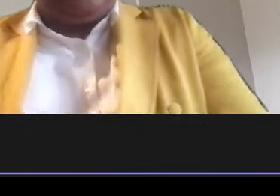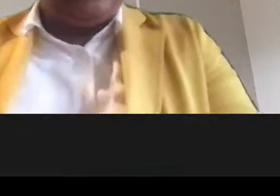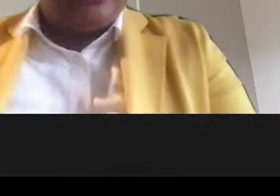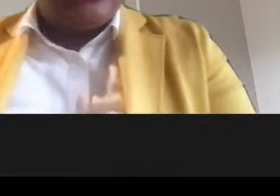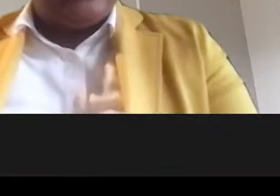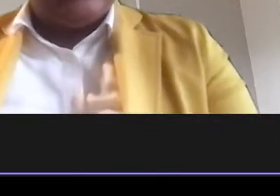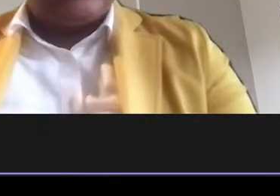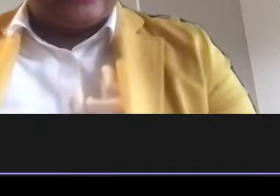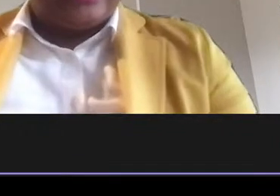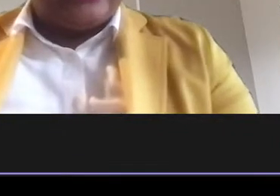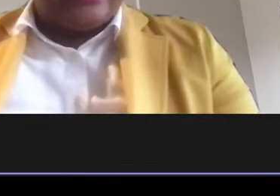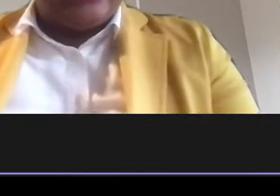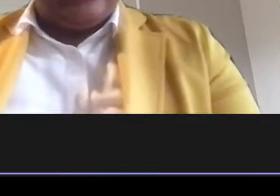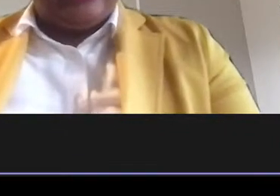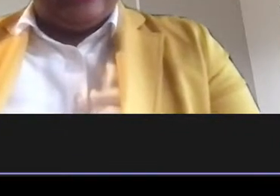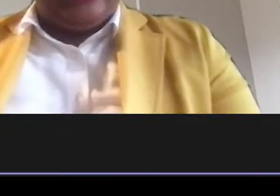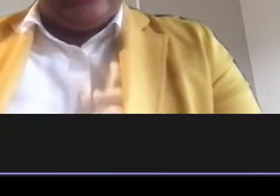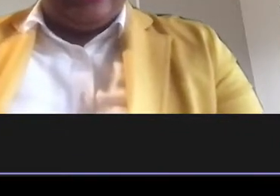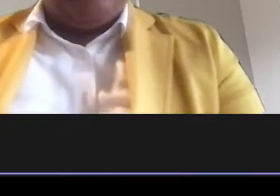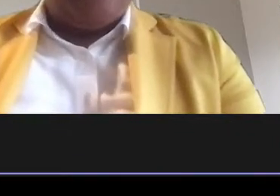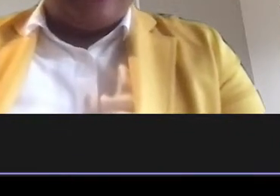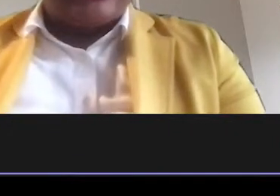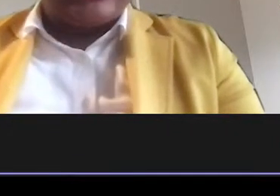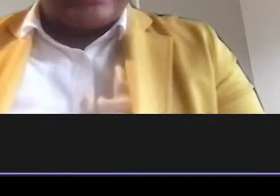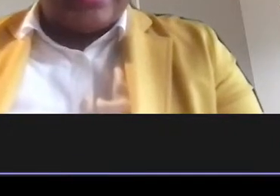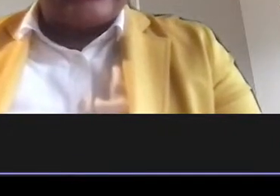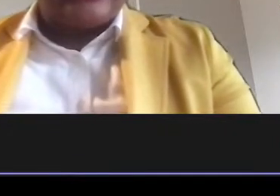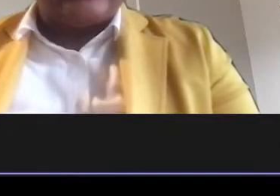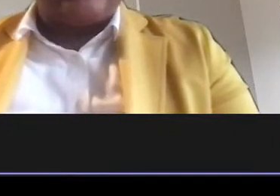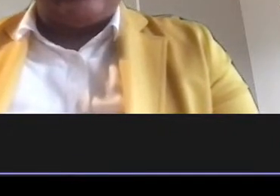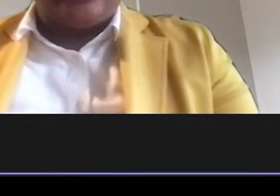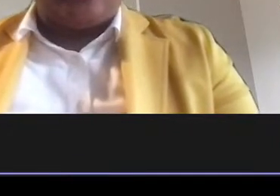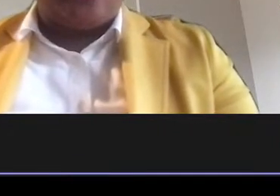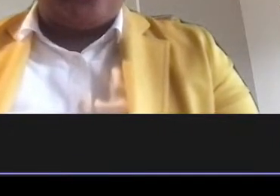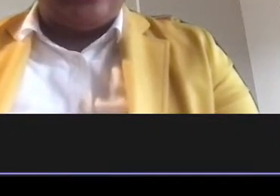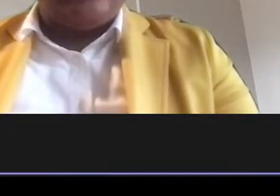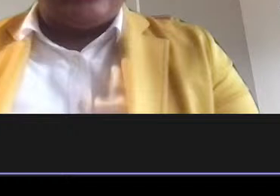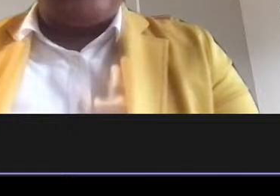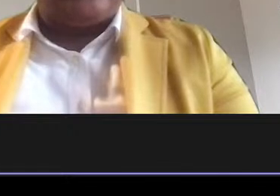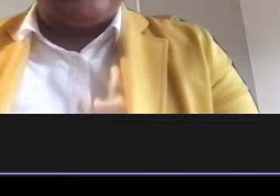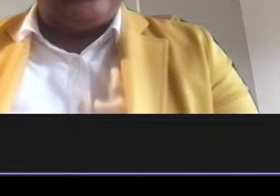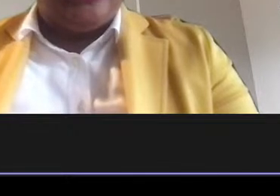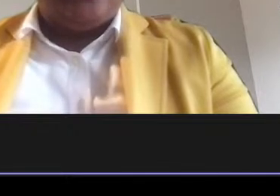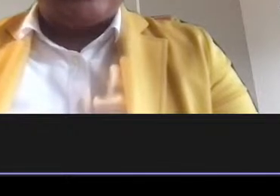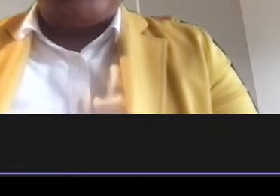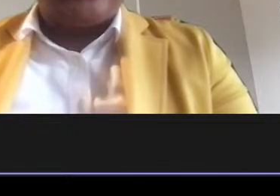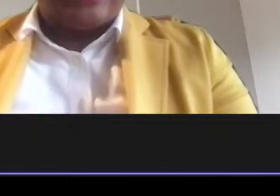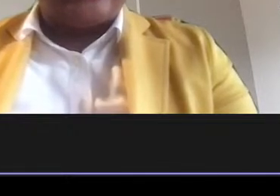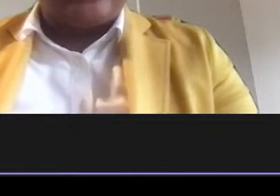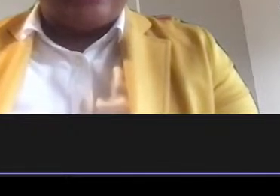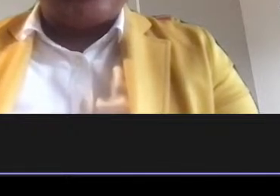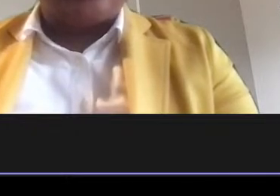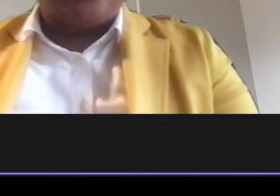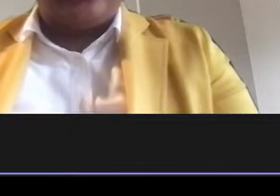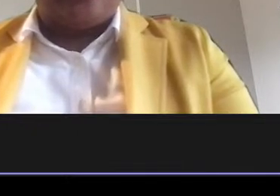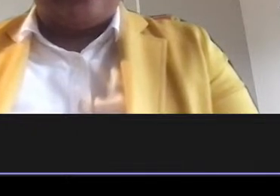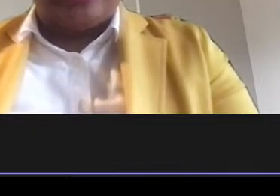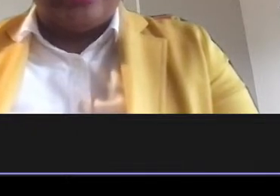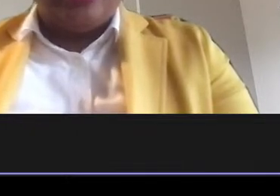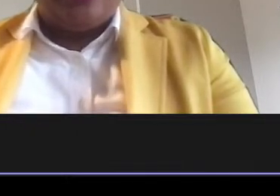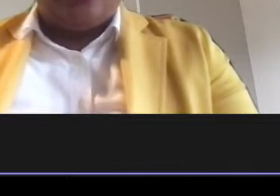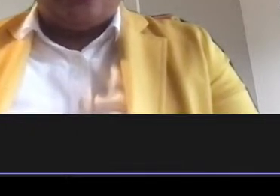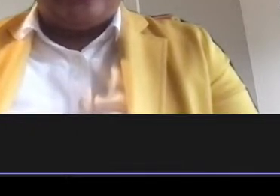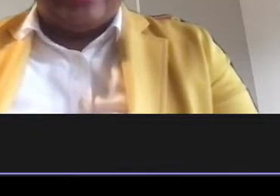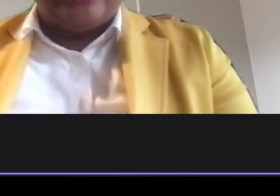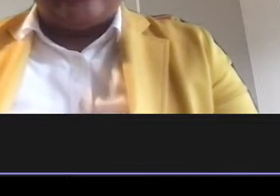Siyabingelela. Sihlangana emuva kwesikhathi esibi kakhulu emlandweni wesifundazwe, lapho sibone